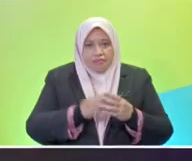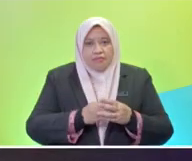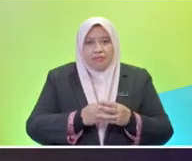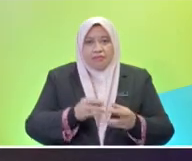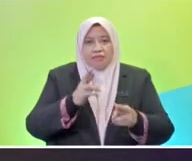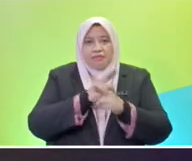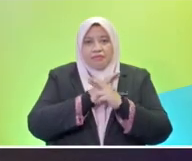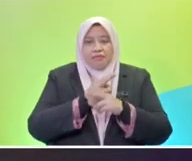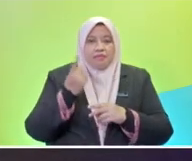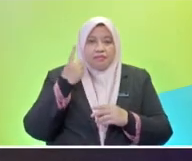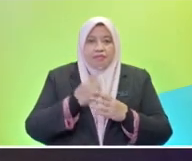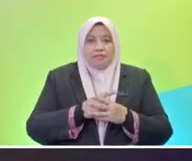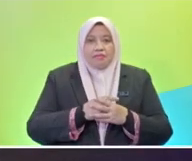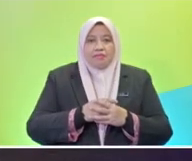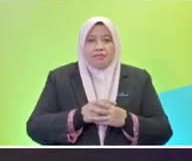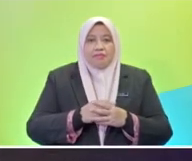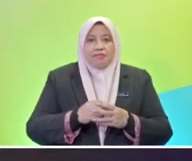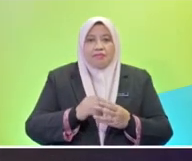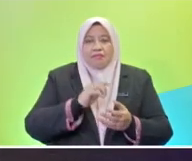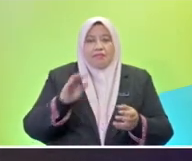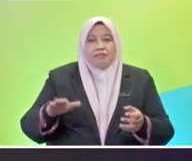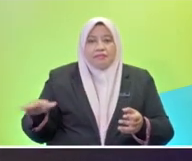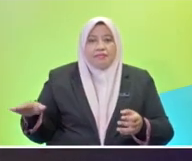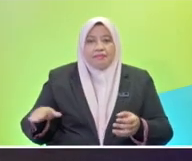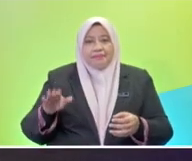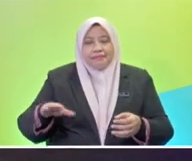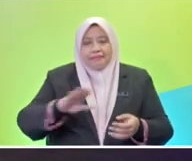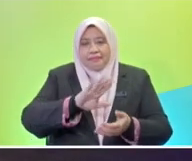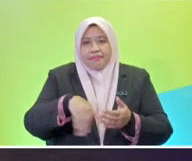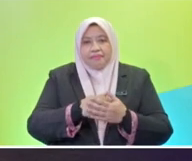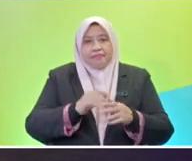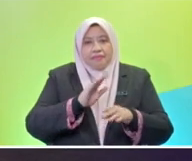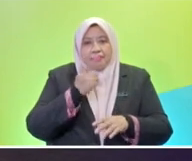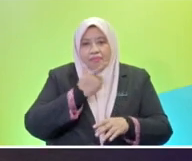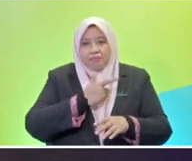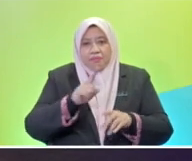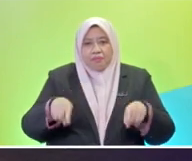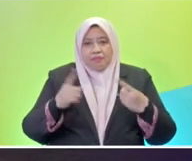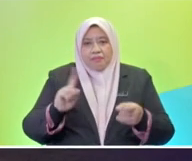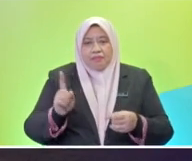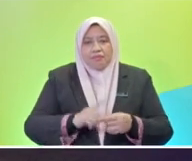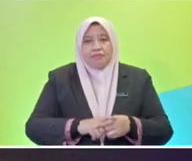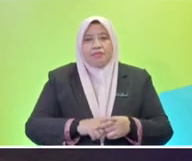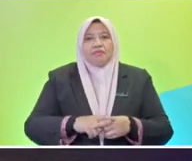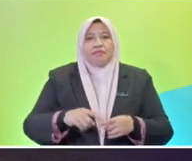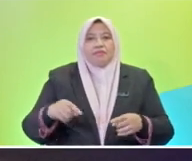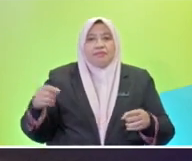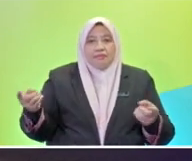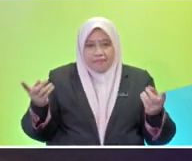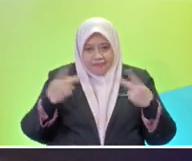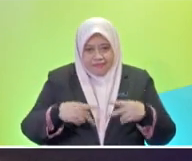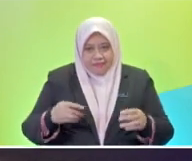berehat? Boleh. Jadi adik-adik semua jangan ke mana-mana. Selepas ini kita akan kembali lagi dalam